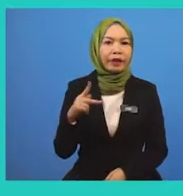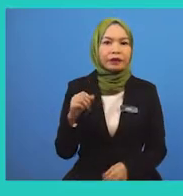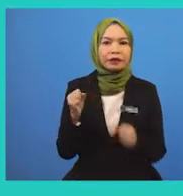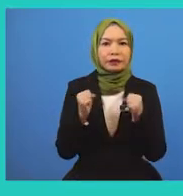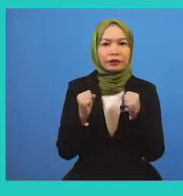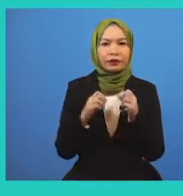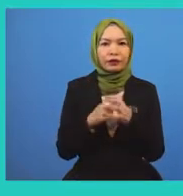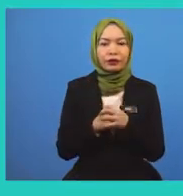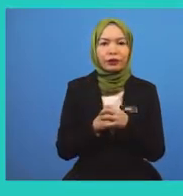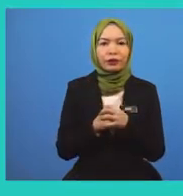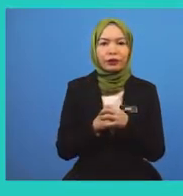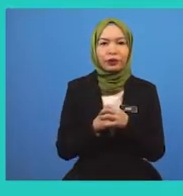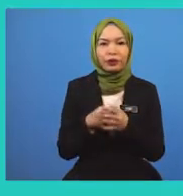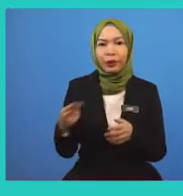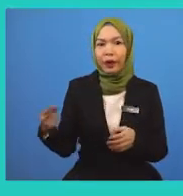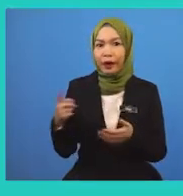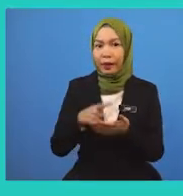Bahan apa ya, murid-murid?